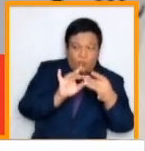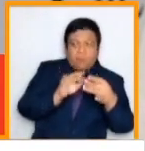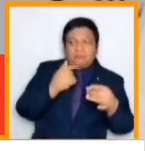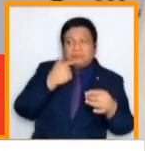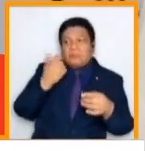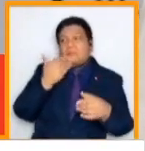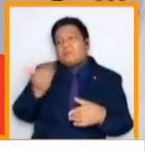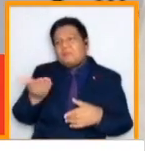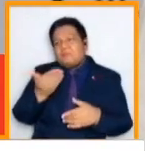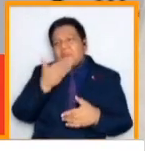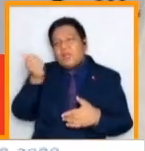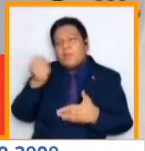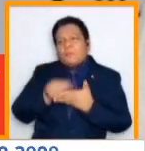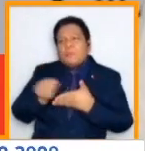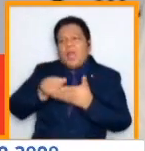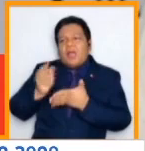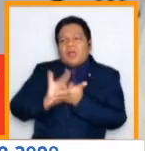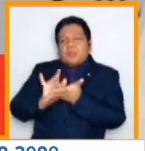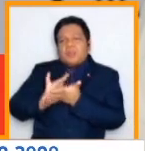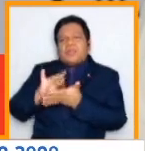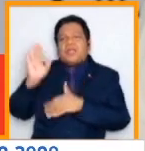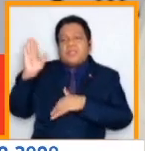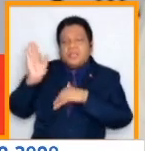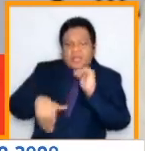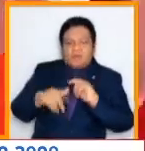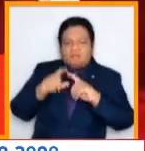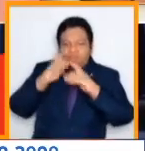kontra COVID imbis na face shield.